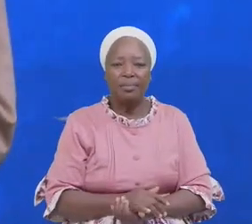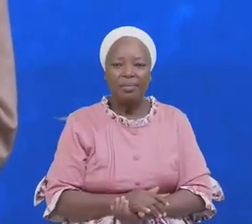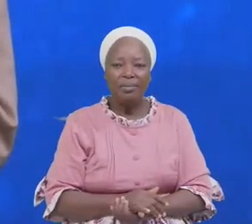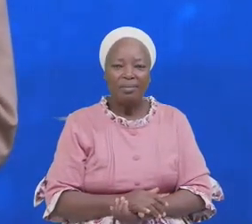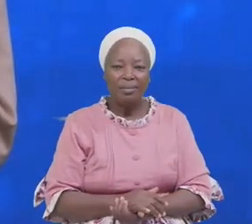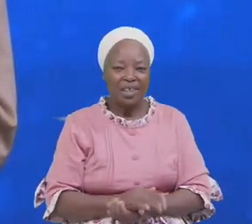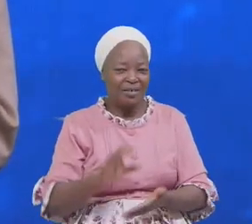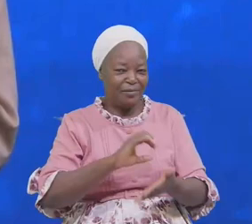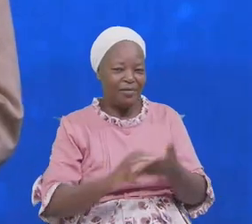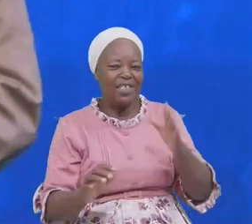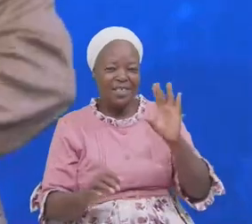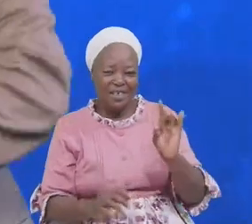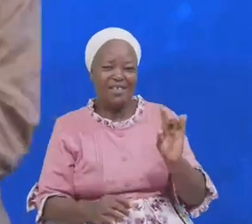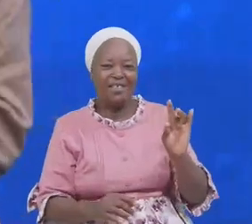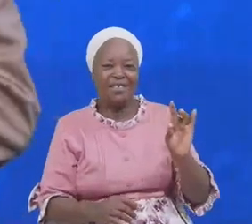Verset 8.